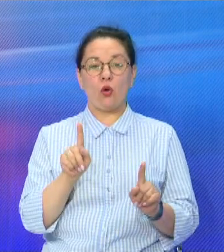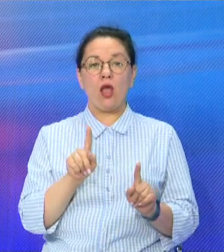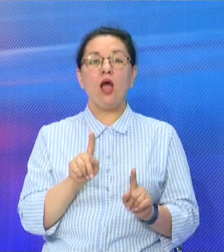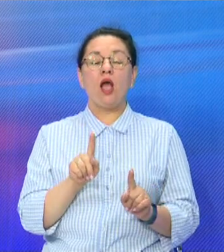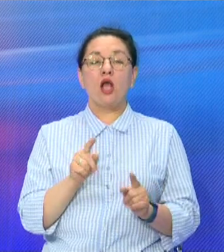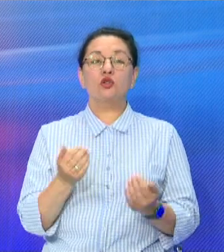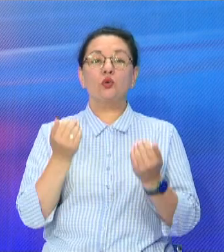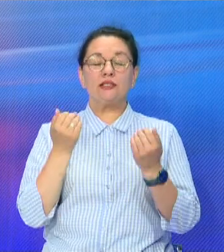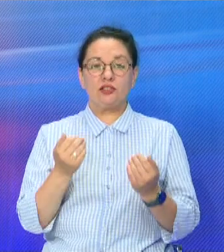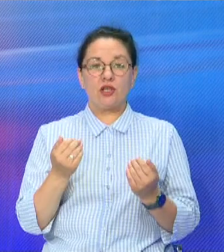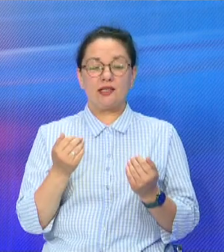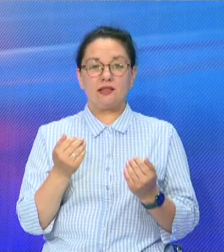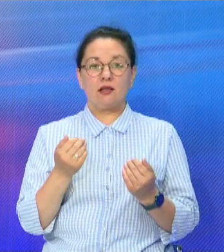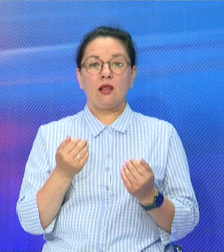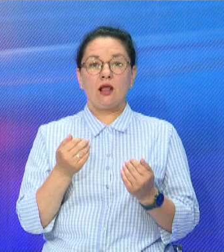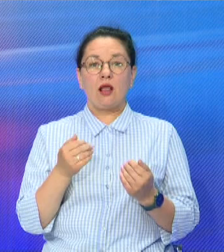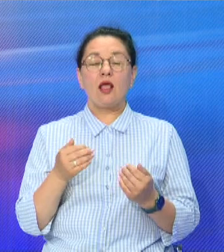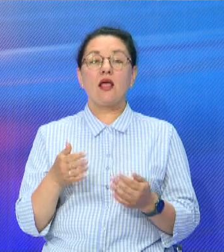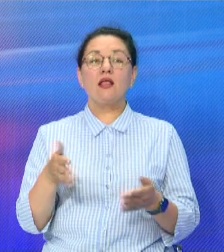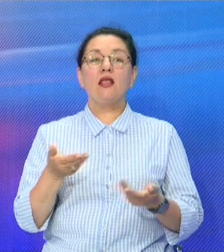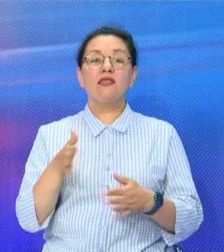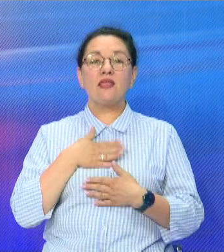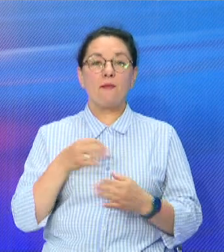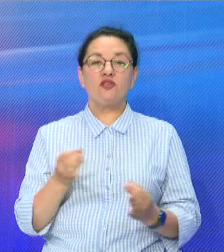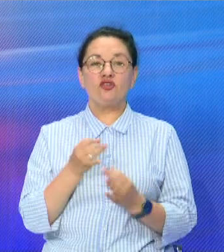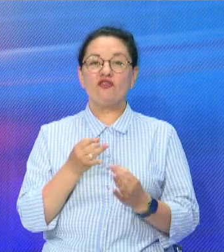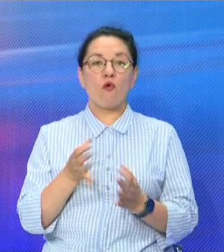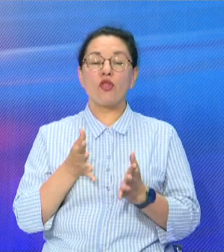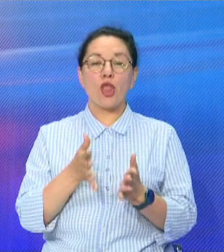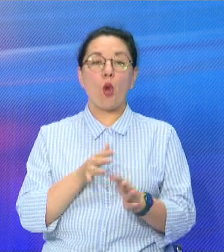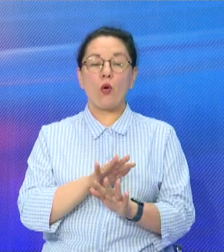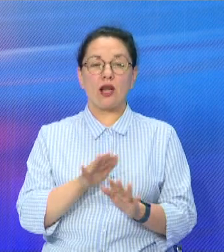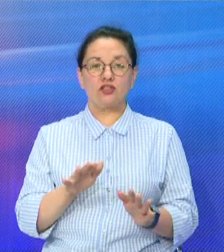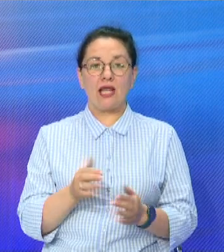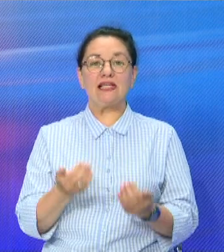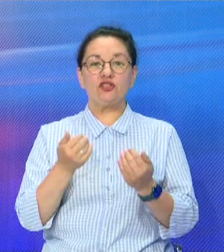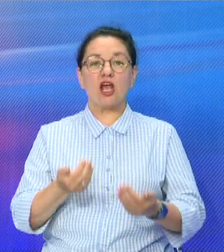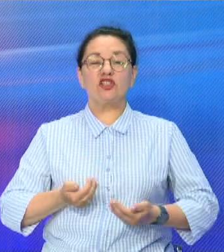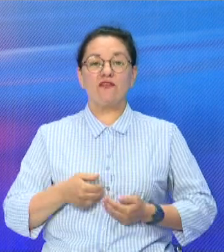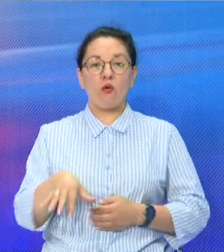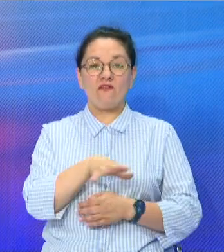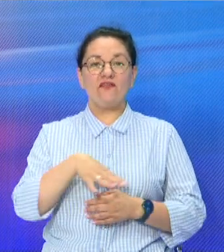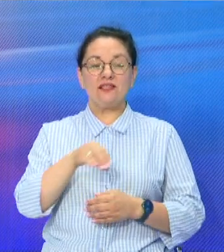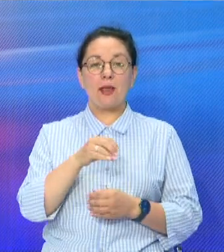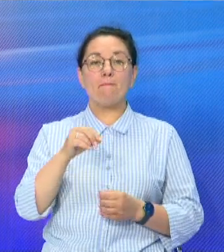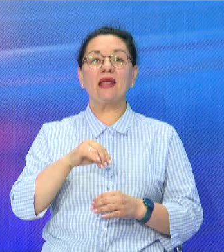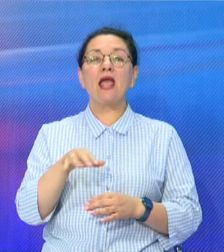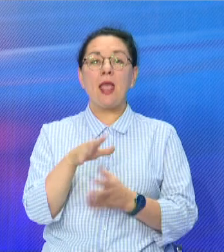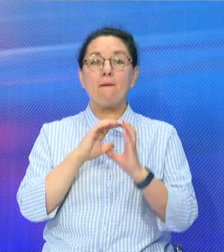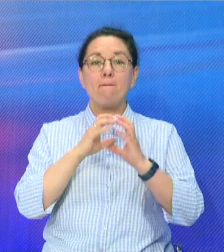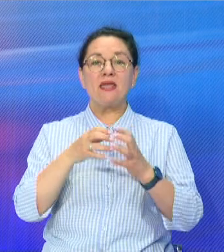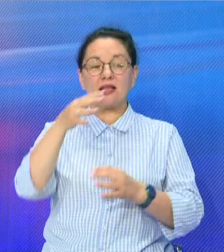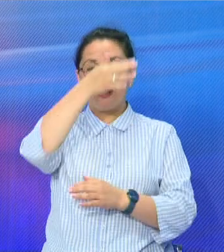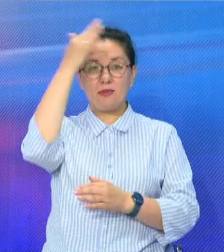богу что сейчас ничего из этого нам не грозит и мы сейчас живем под мирным небом над головой долг нашего